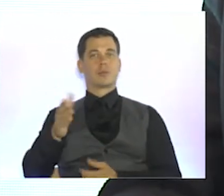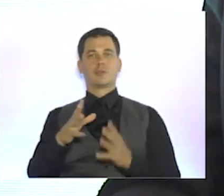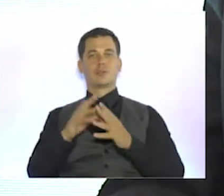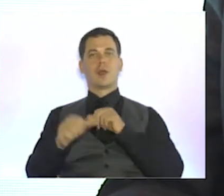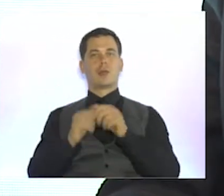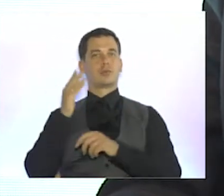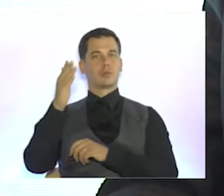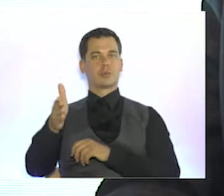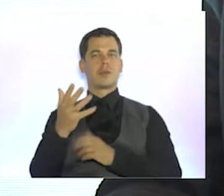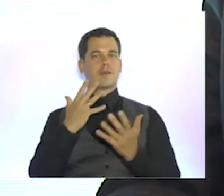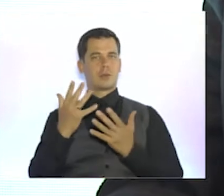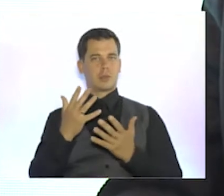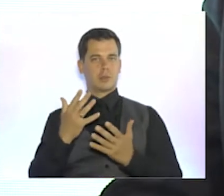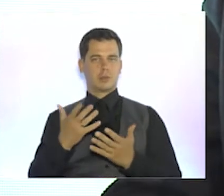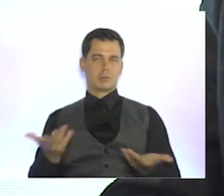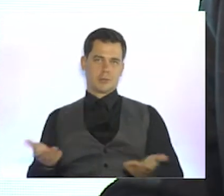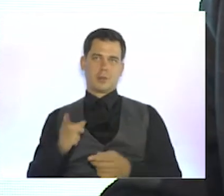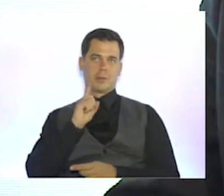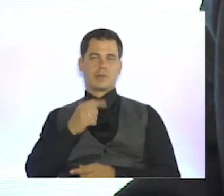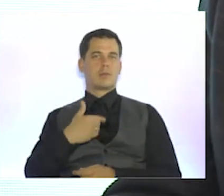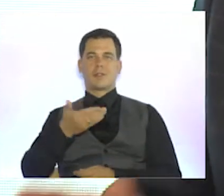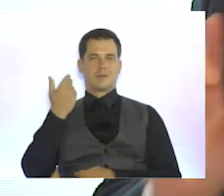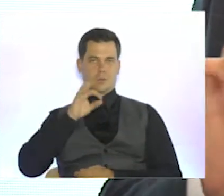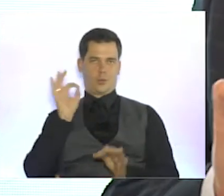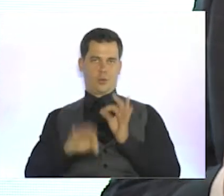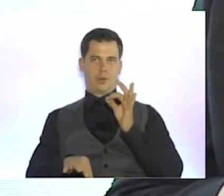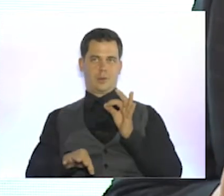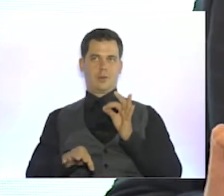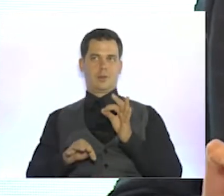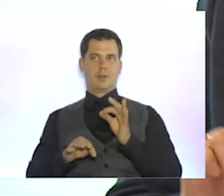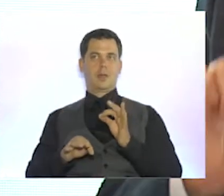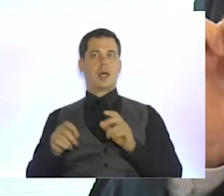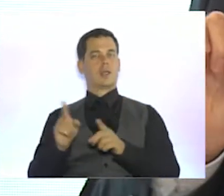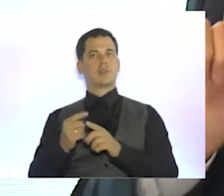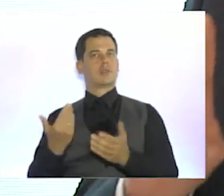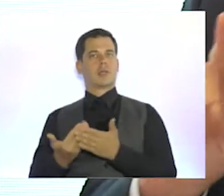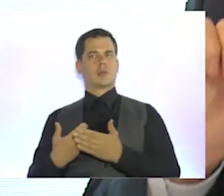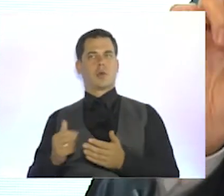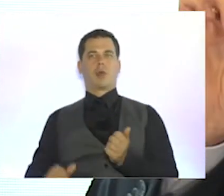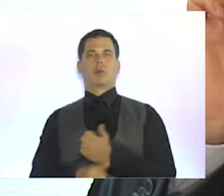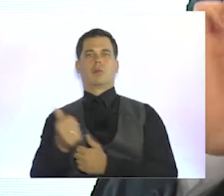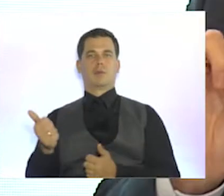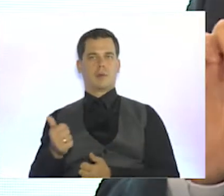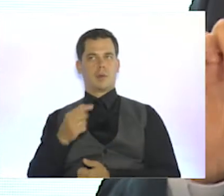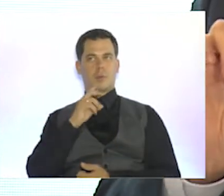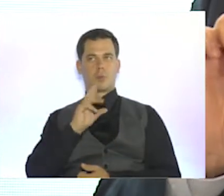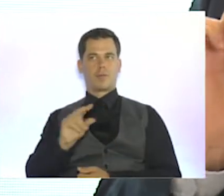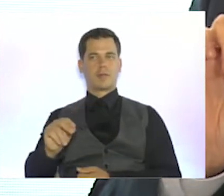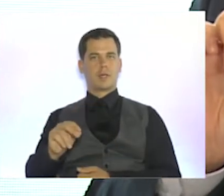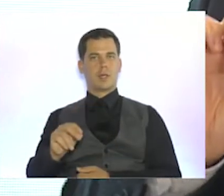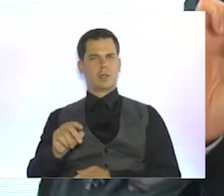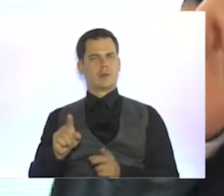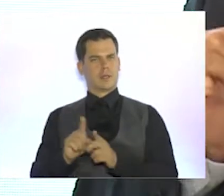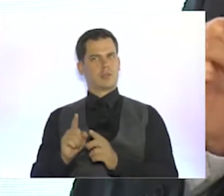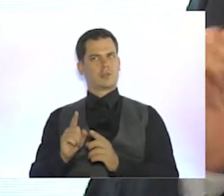10, tak naprawdę nikt nie ma o tym bladego pojęcia. I dlaczego zabrałem głos? Bo wydaje mi się, że zostałem